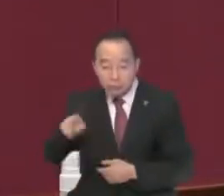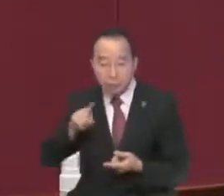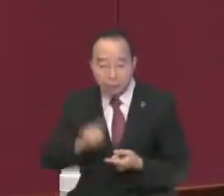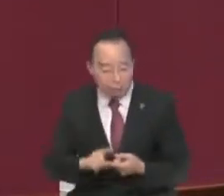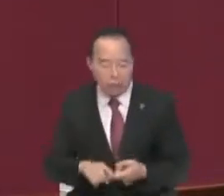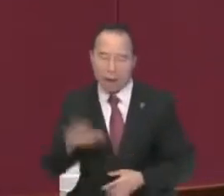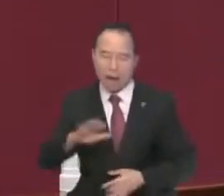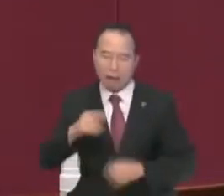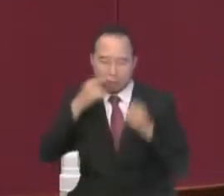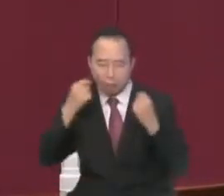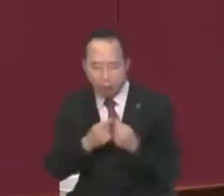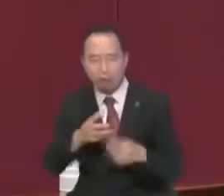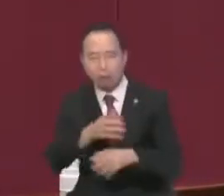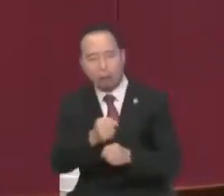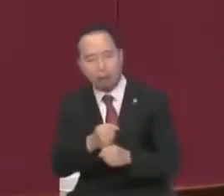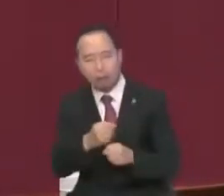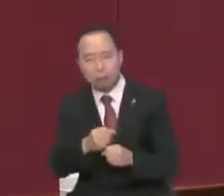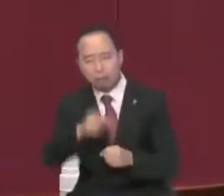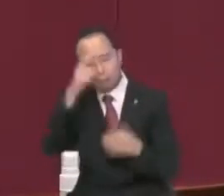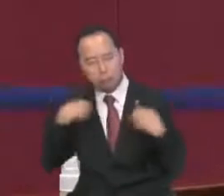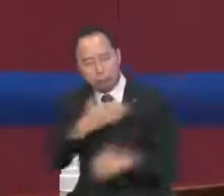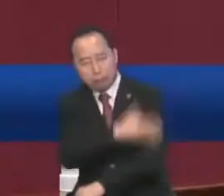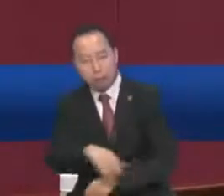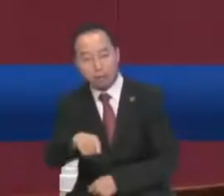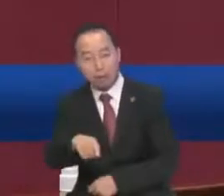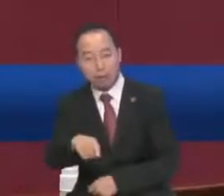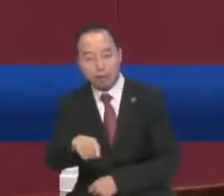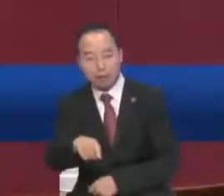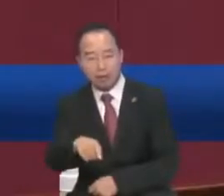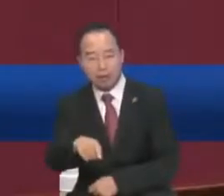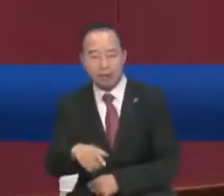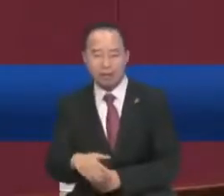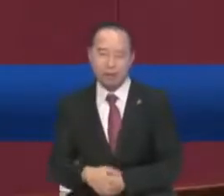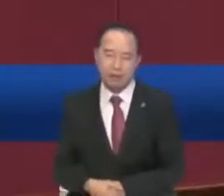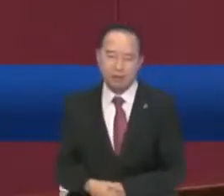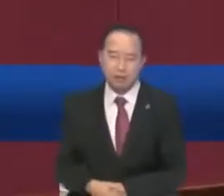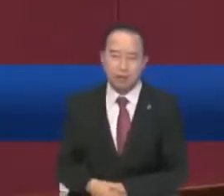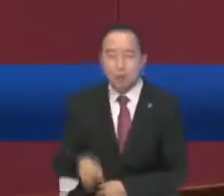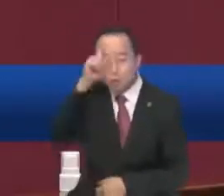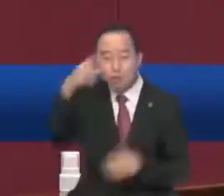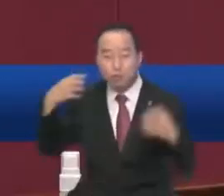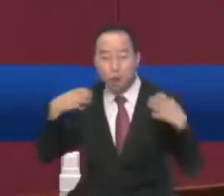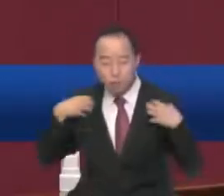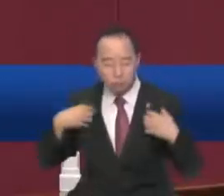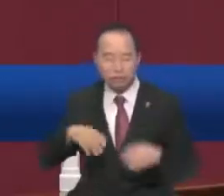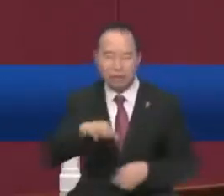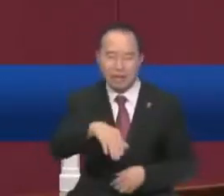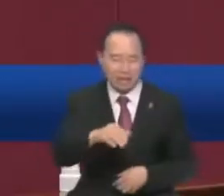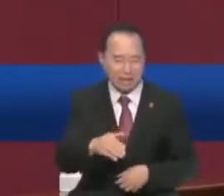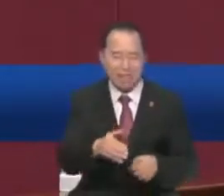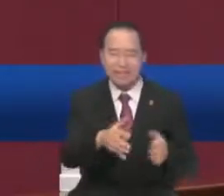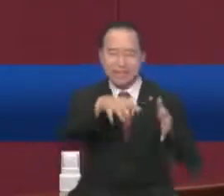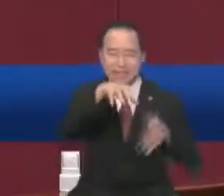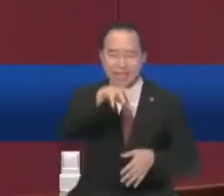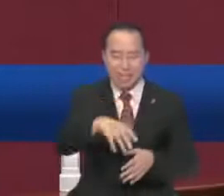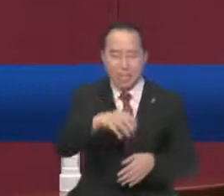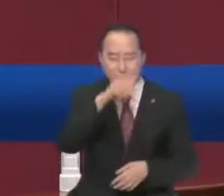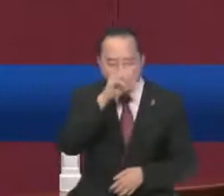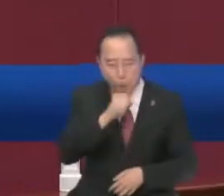묵살당합니다. 정부도 이런 점을 의식해서 착한 임대인이 되어달라는 호소만 하고 있습니다. 이해할 수